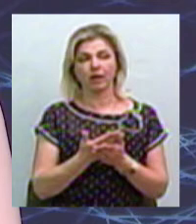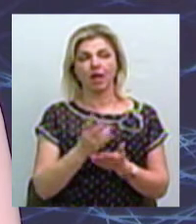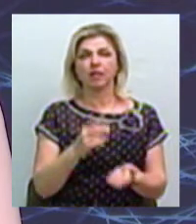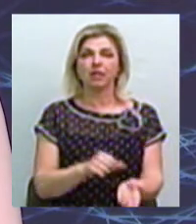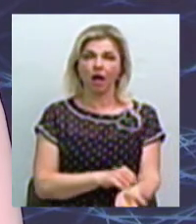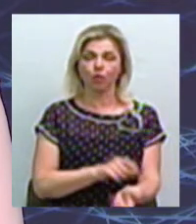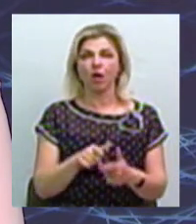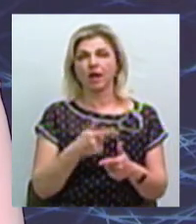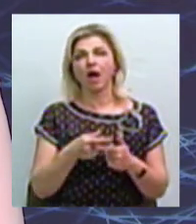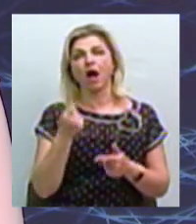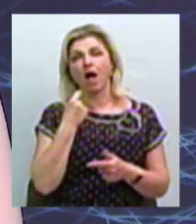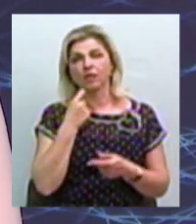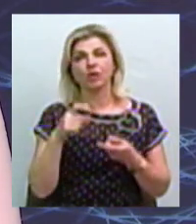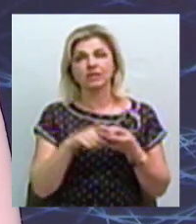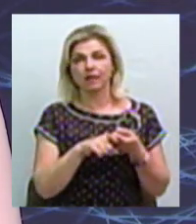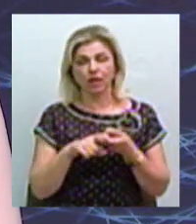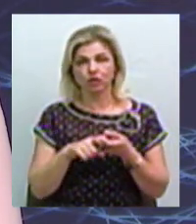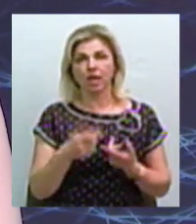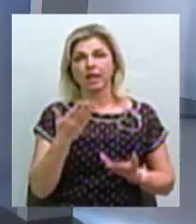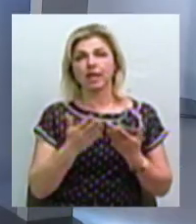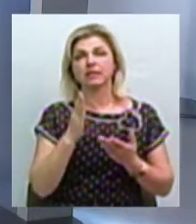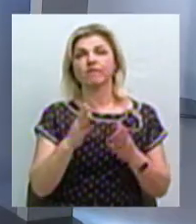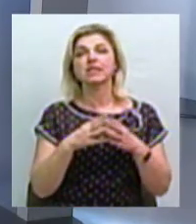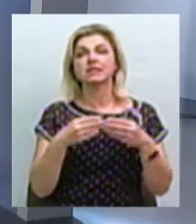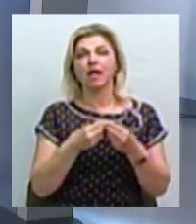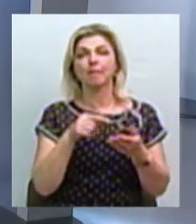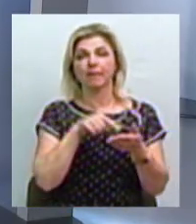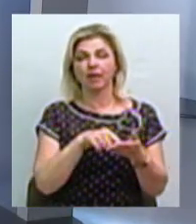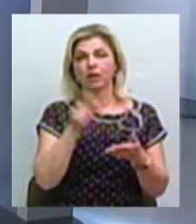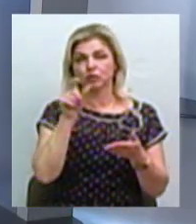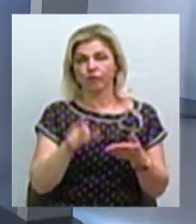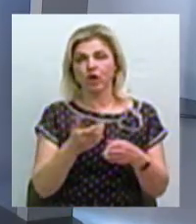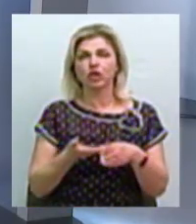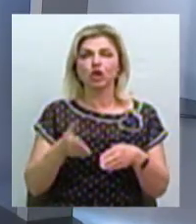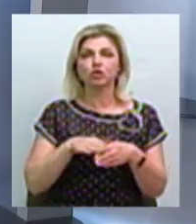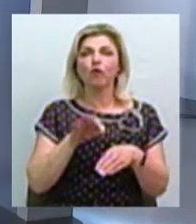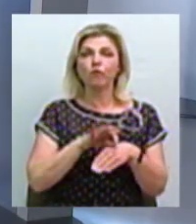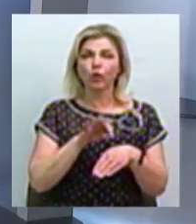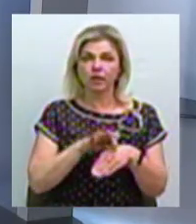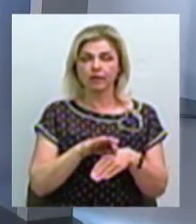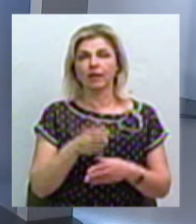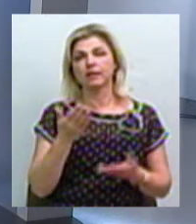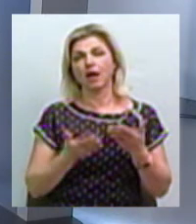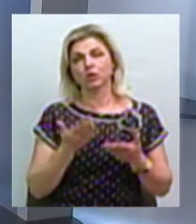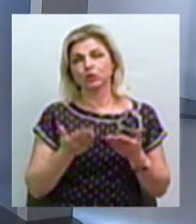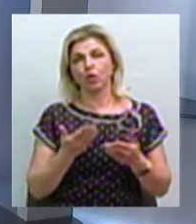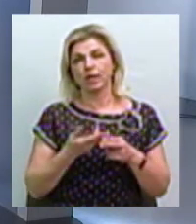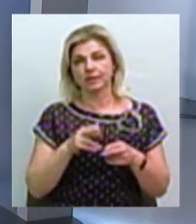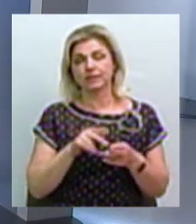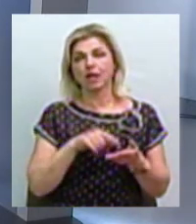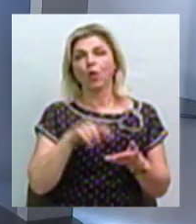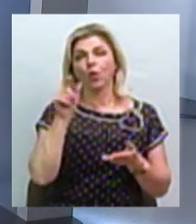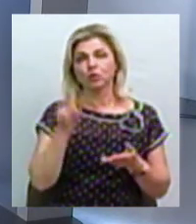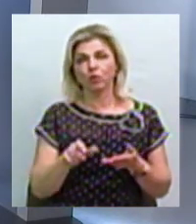або алкозалежною. Якщо у складі родини або саме ця особа тяжко хворіє. Якщо цю